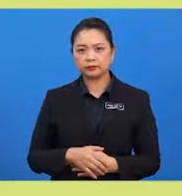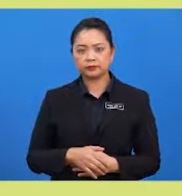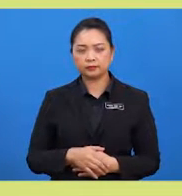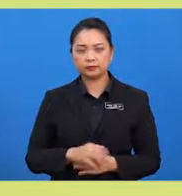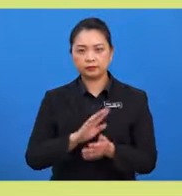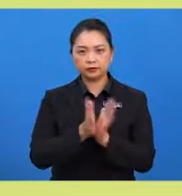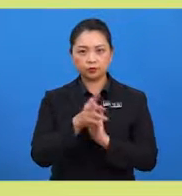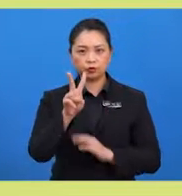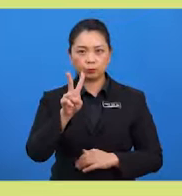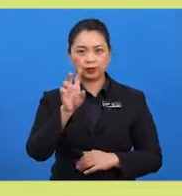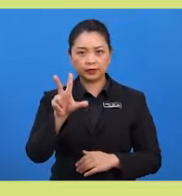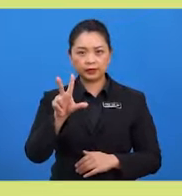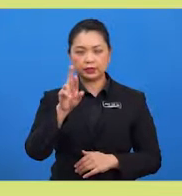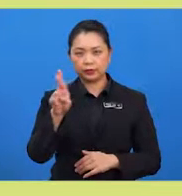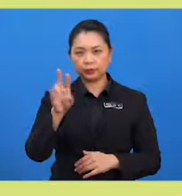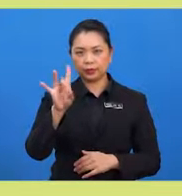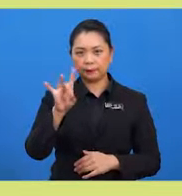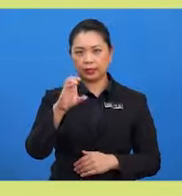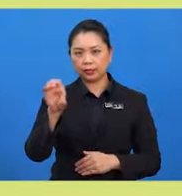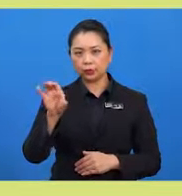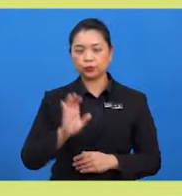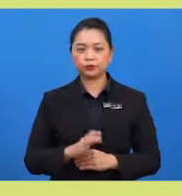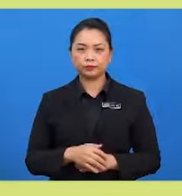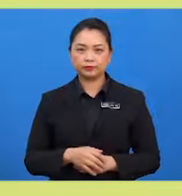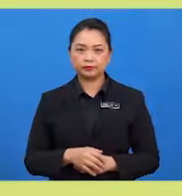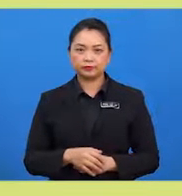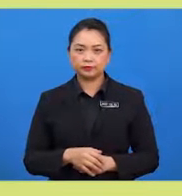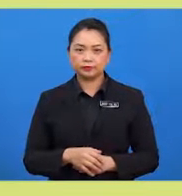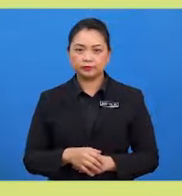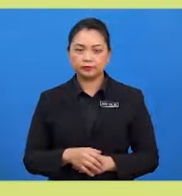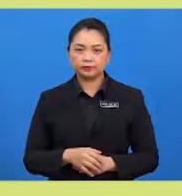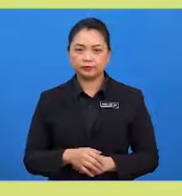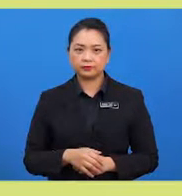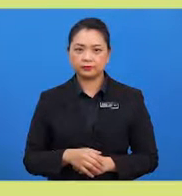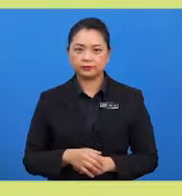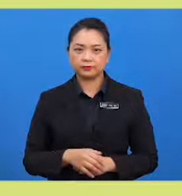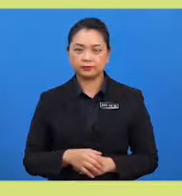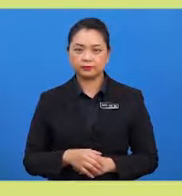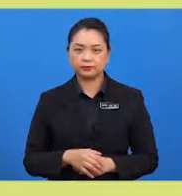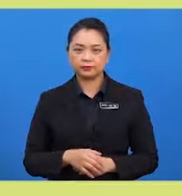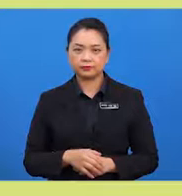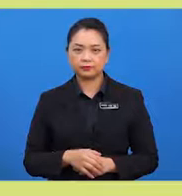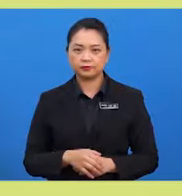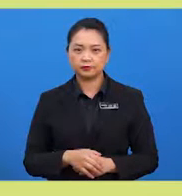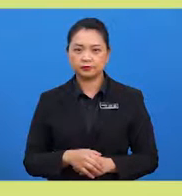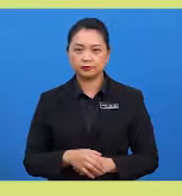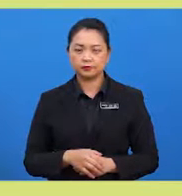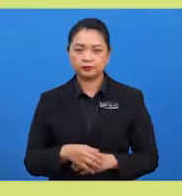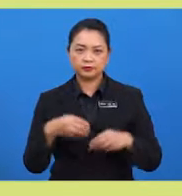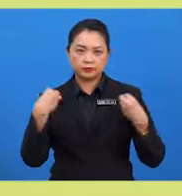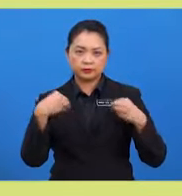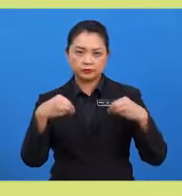RM23,800 iaitu belian RM34,000 tolak inventory akhir RM10,200.